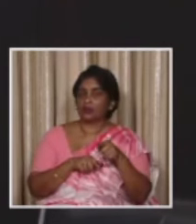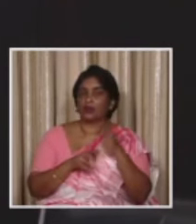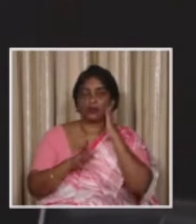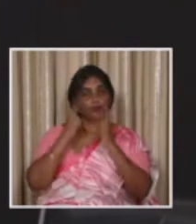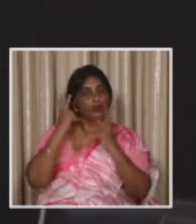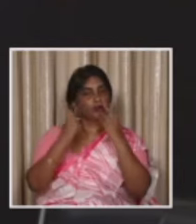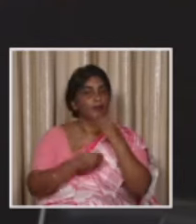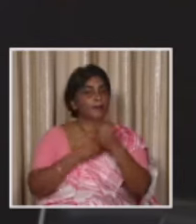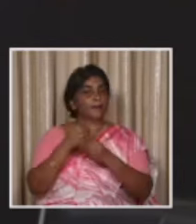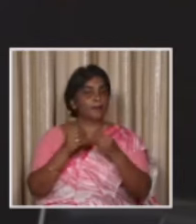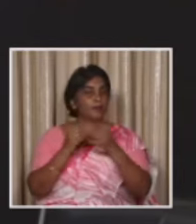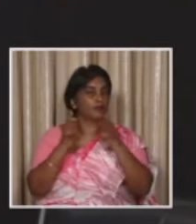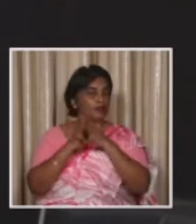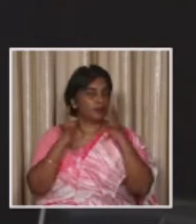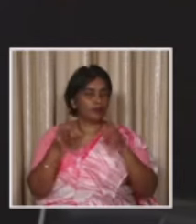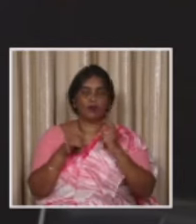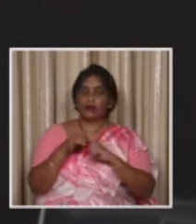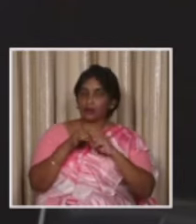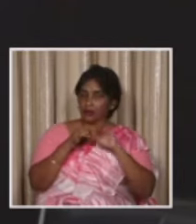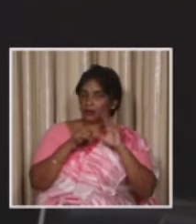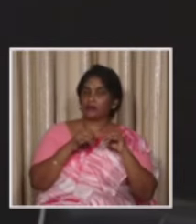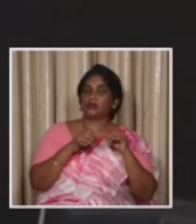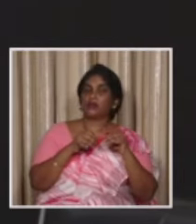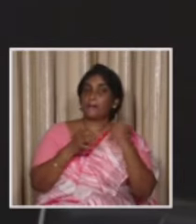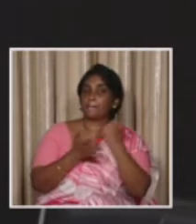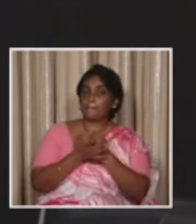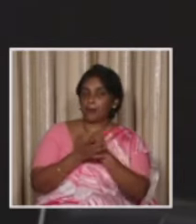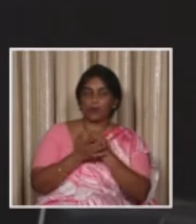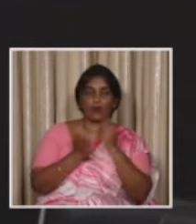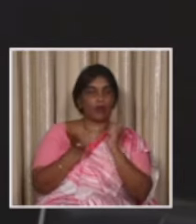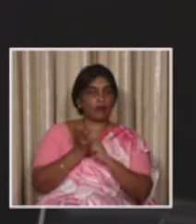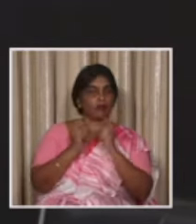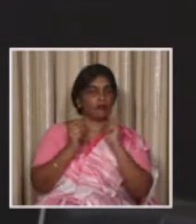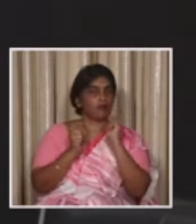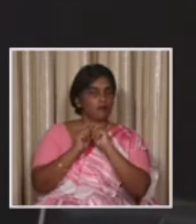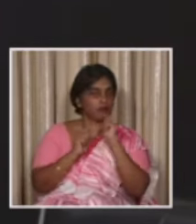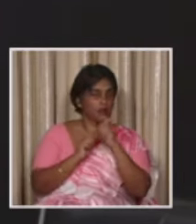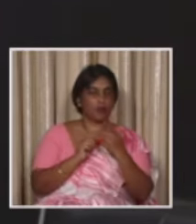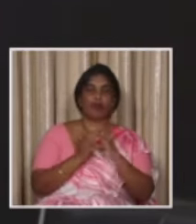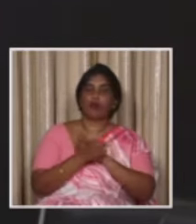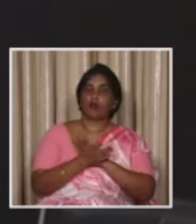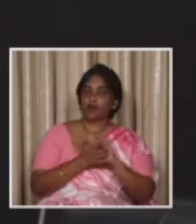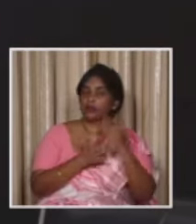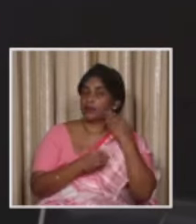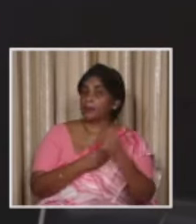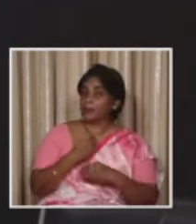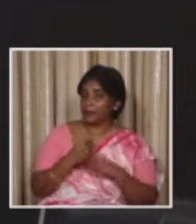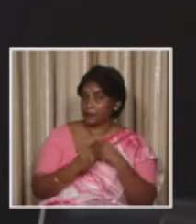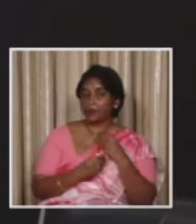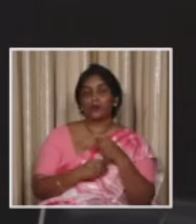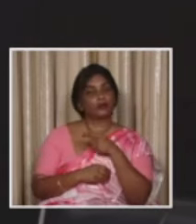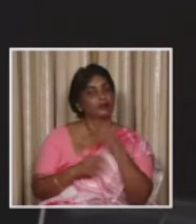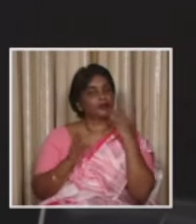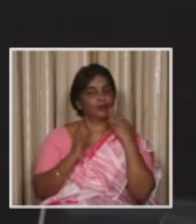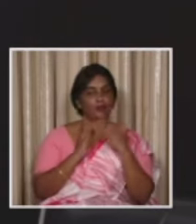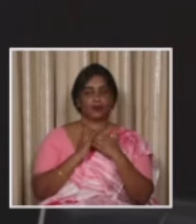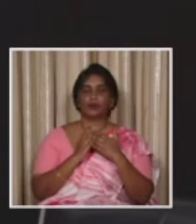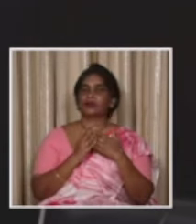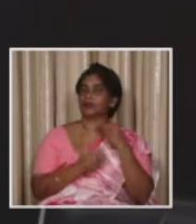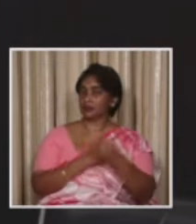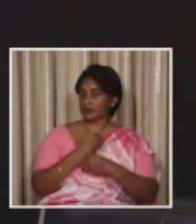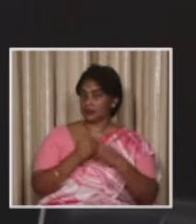සංචාරක ව්‍යාපාරයට තිබ ලොකුම ප්‍රශ්නේ තමයි බැංකු ණය ගෙවා ගන්න බැරිව හෝටල් කර්මාන්තය සහ ඒ ආශිත්‍යම